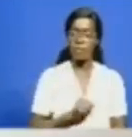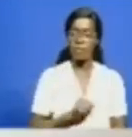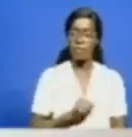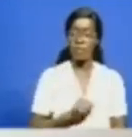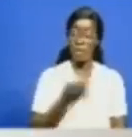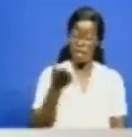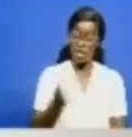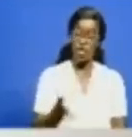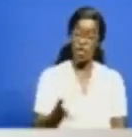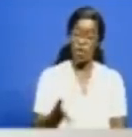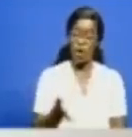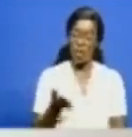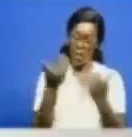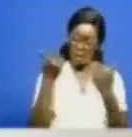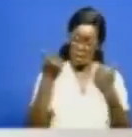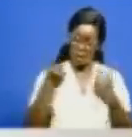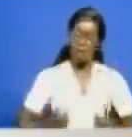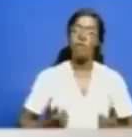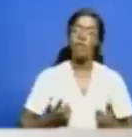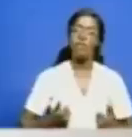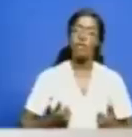niko hapa kibinafsi